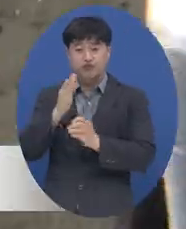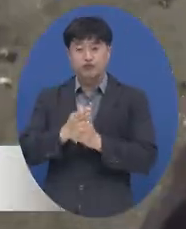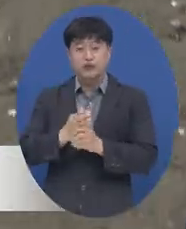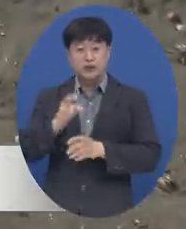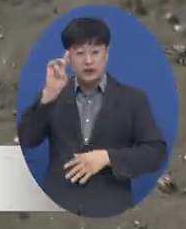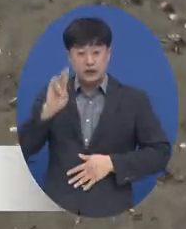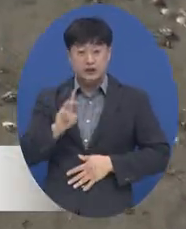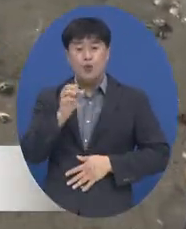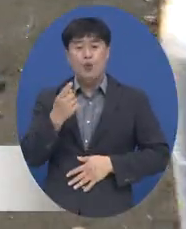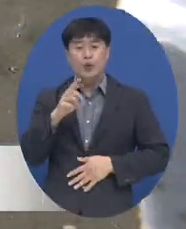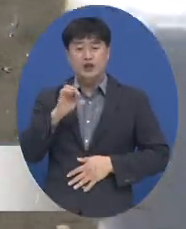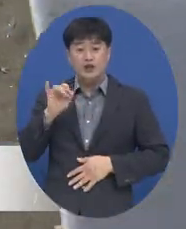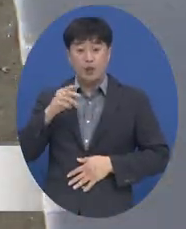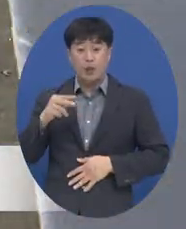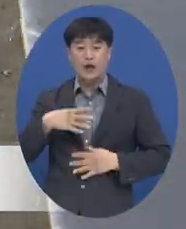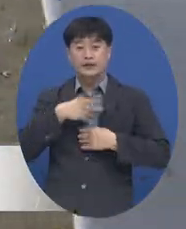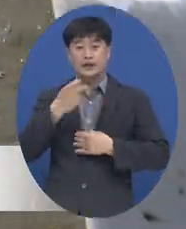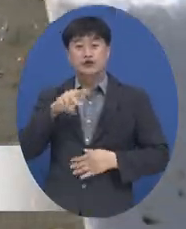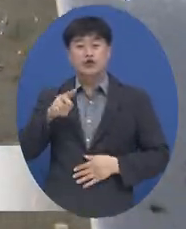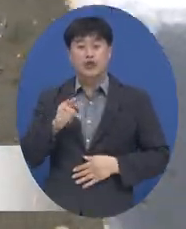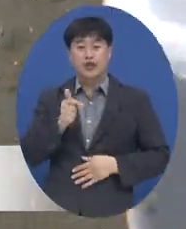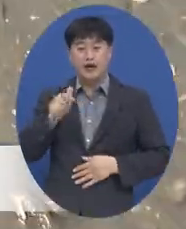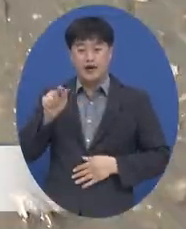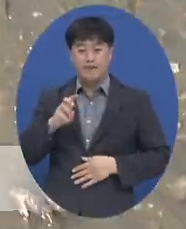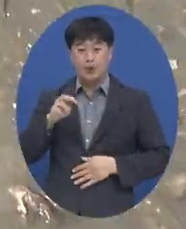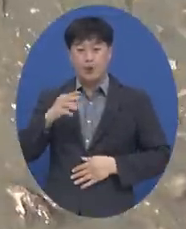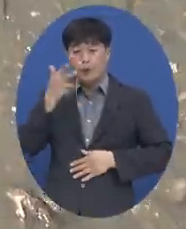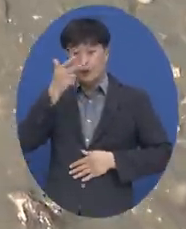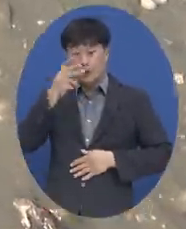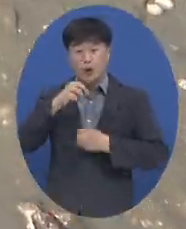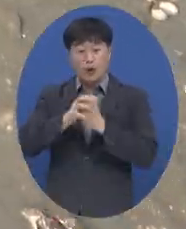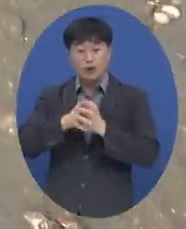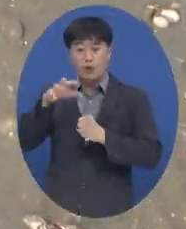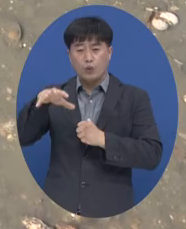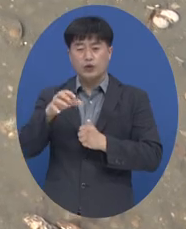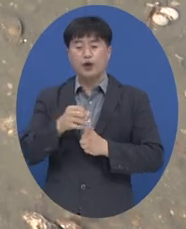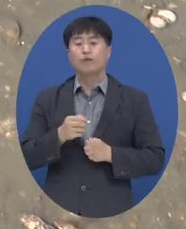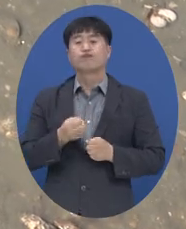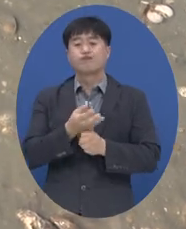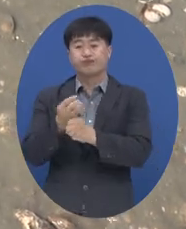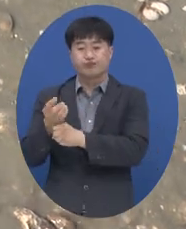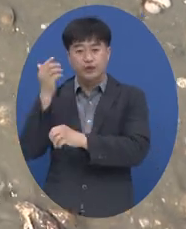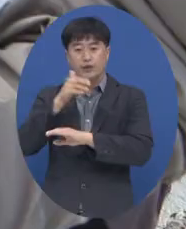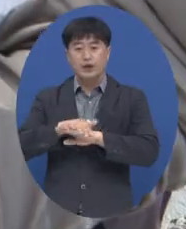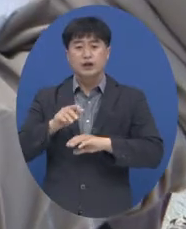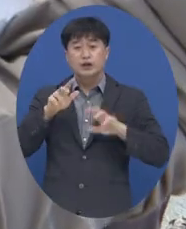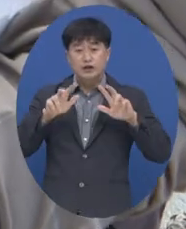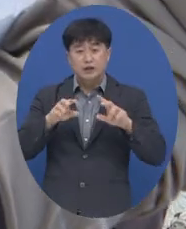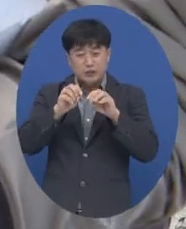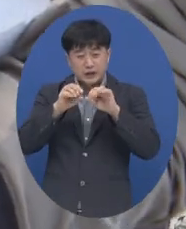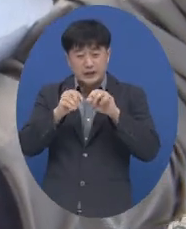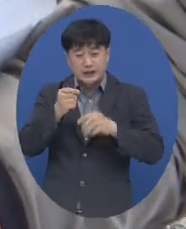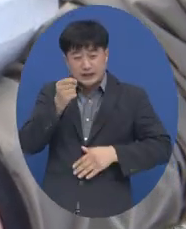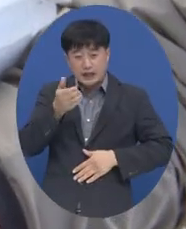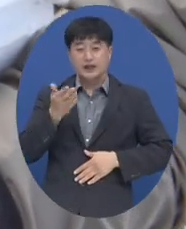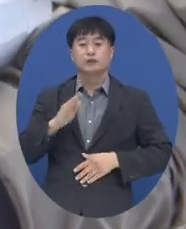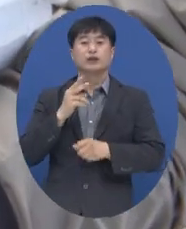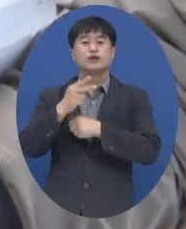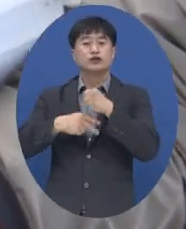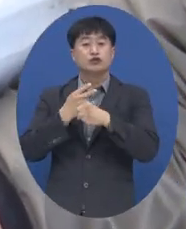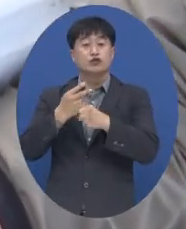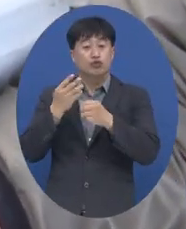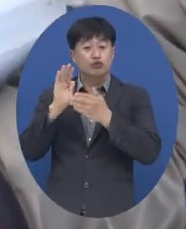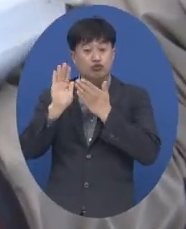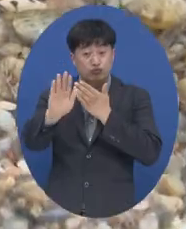안성 감도와 평택 화성 등 g 갯벌 여섯 곳에 놓아 줄 예정 지금은 모래알처럼 작지만 2년 후에는